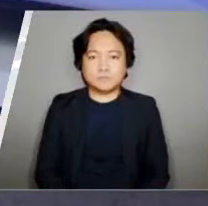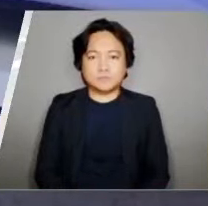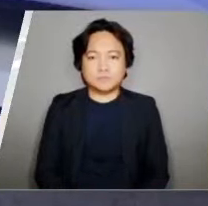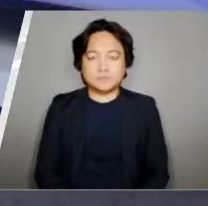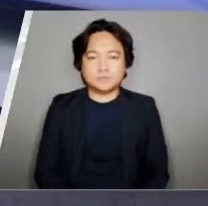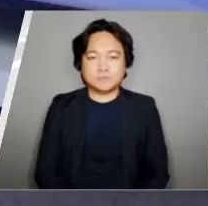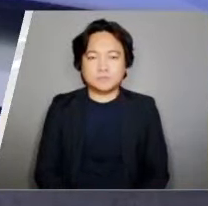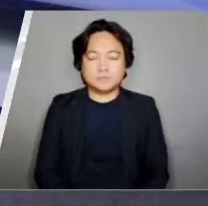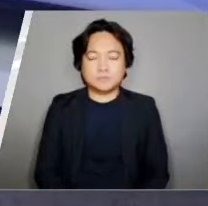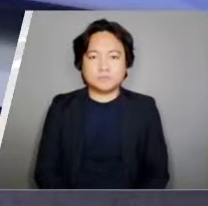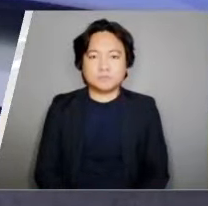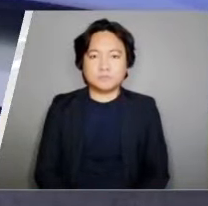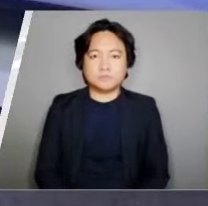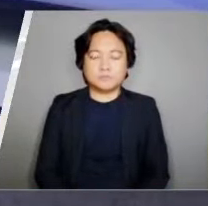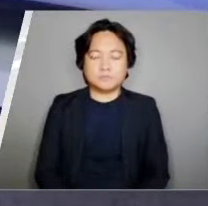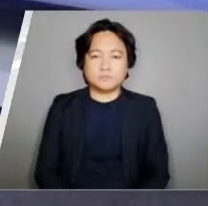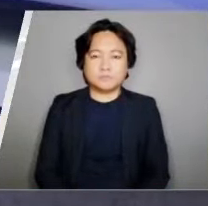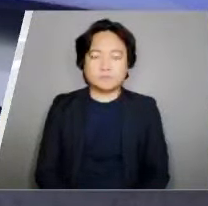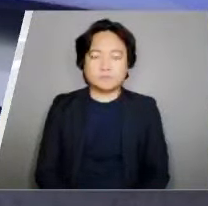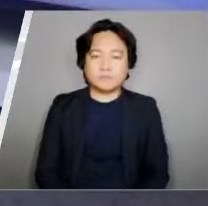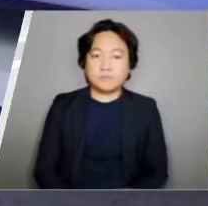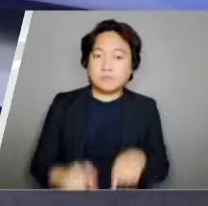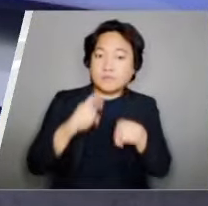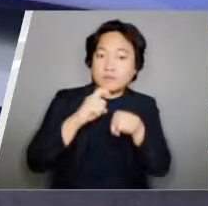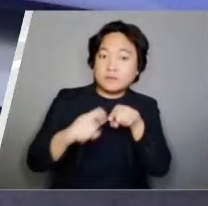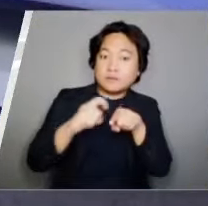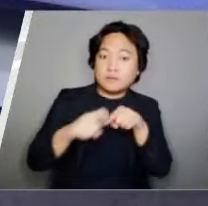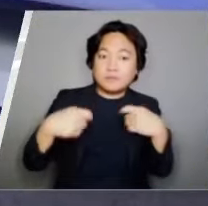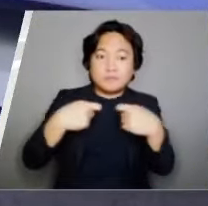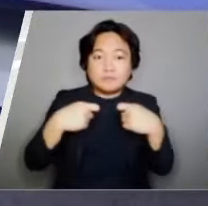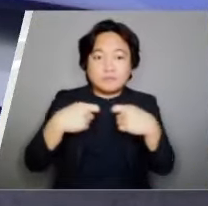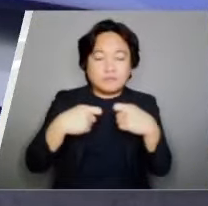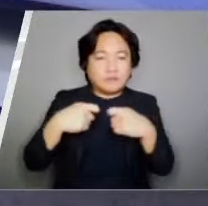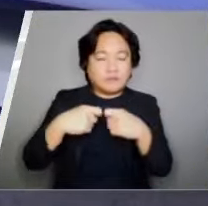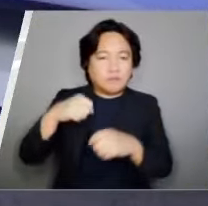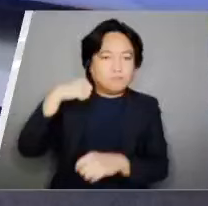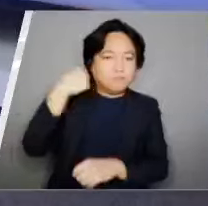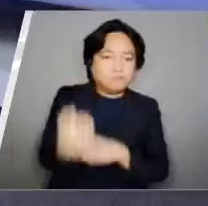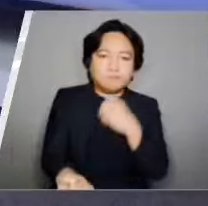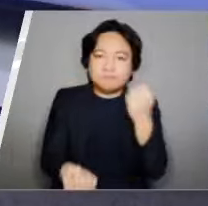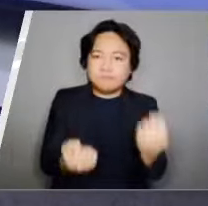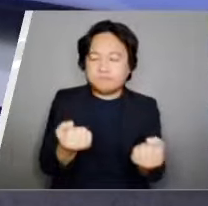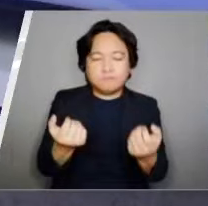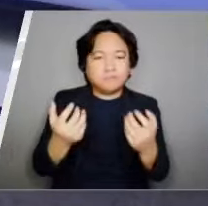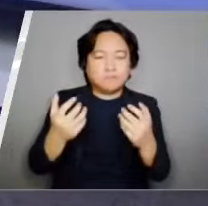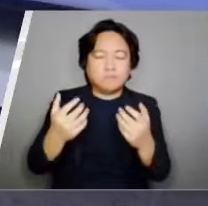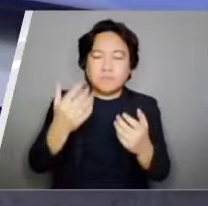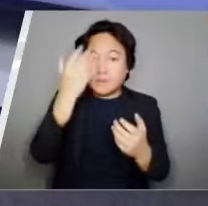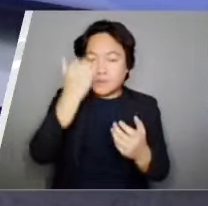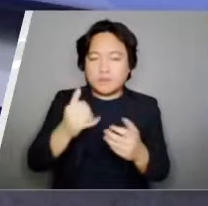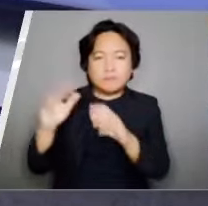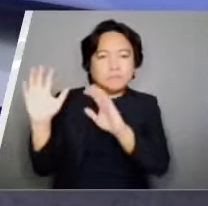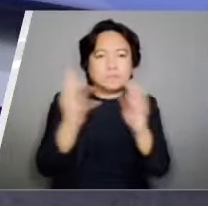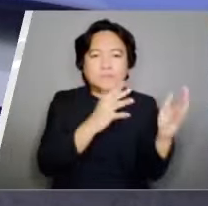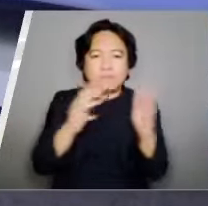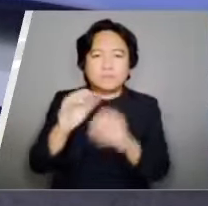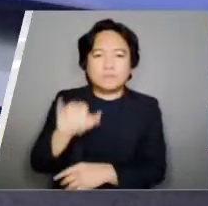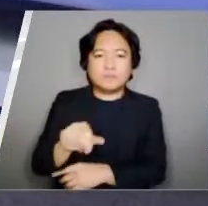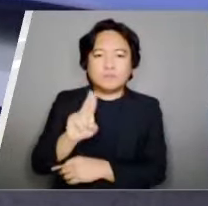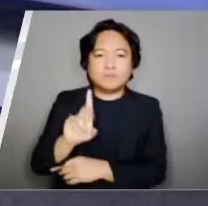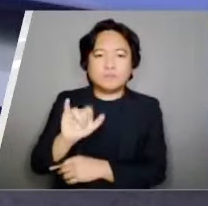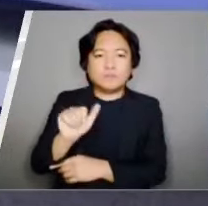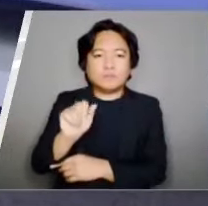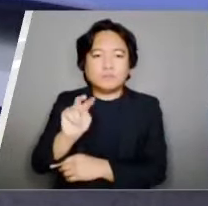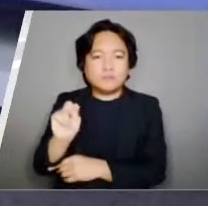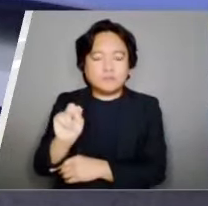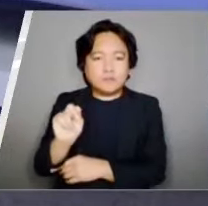Bumagsak ang linya ng kuryente at komunikasyon sa Batanes kasunod ng hagupit ng bagyong Julian. Rumagas ang baha rin ang dala ng bagyo sa iba pang